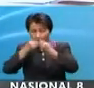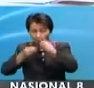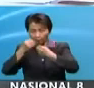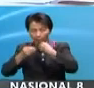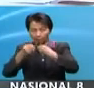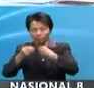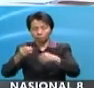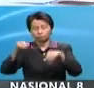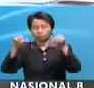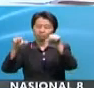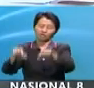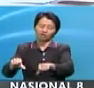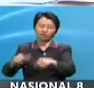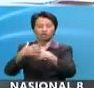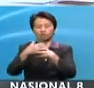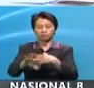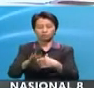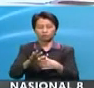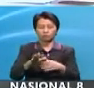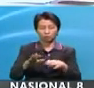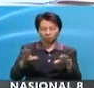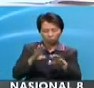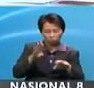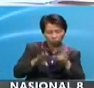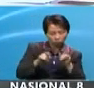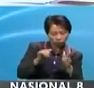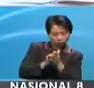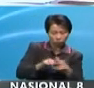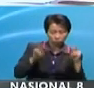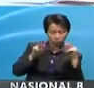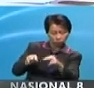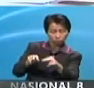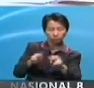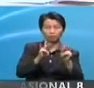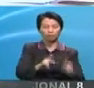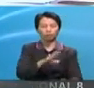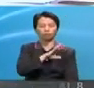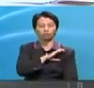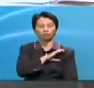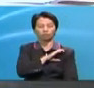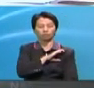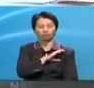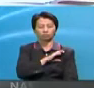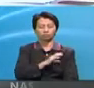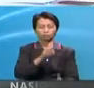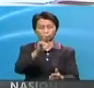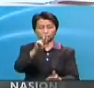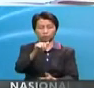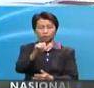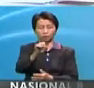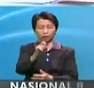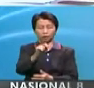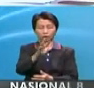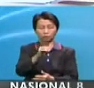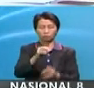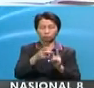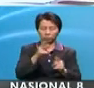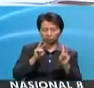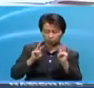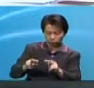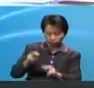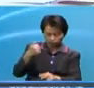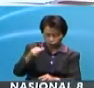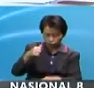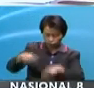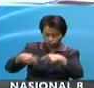serat gagal selepas pembuatan itu dikesan pihak berkuasa. Unit Marine Kastam Pulau Pinang menemui 10 bungkus plastik